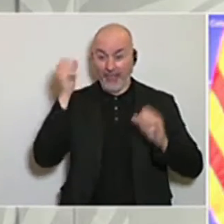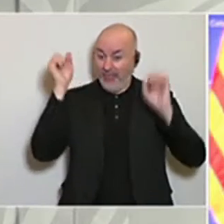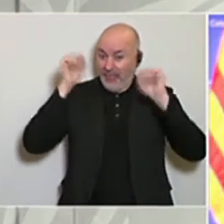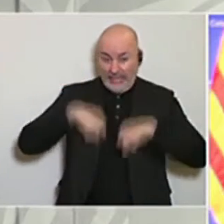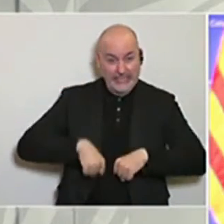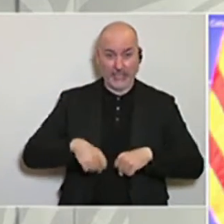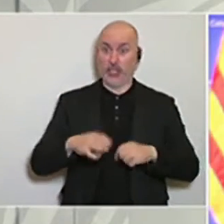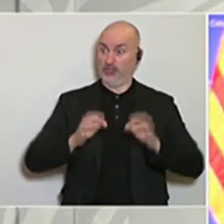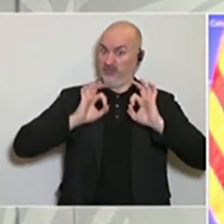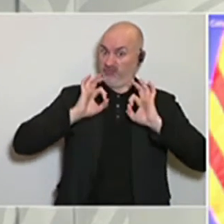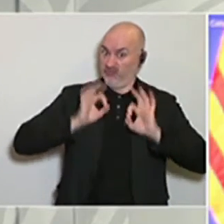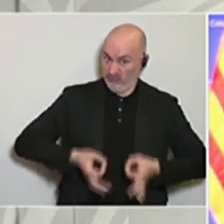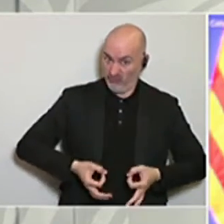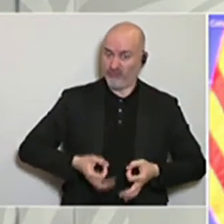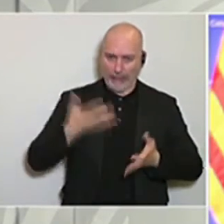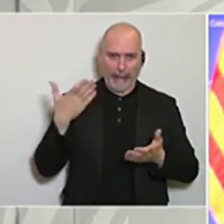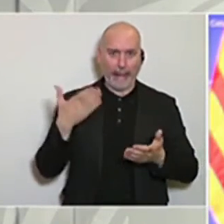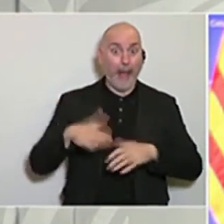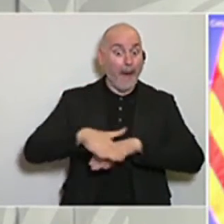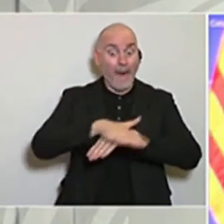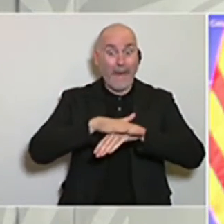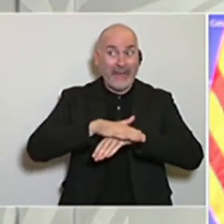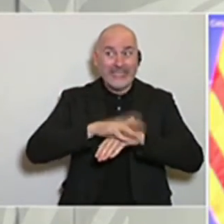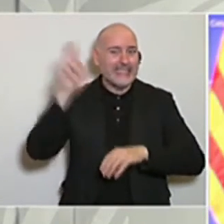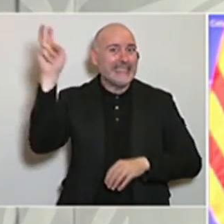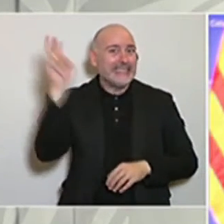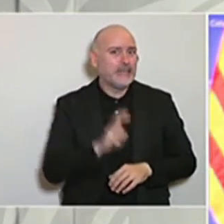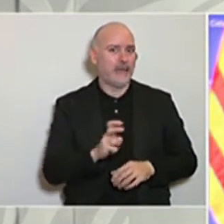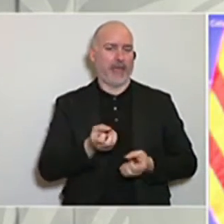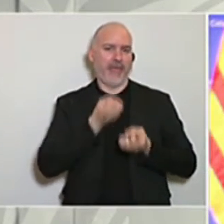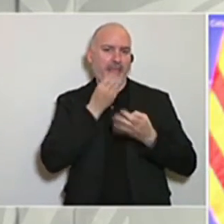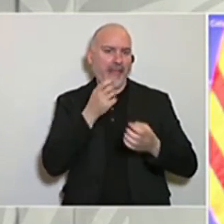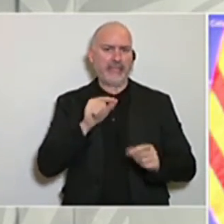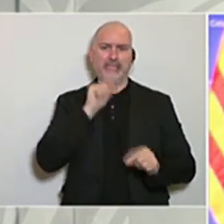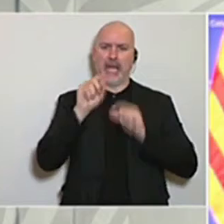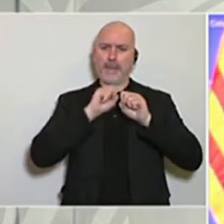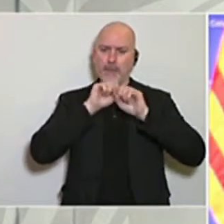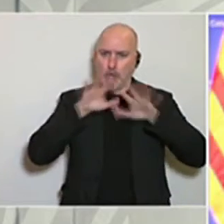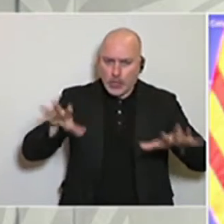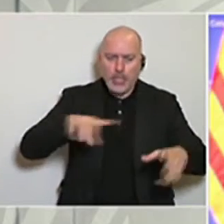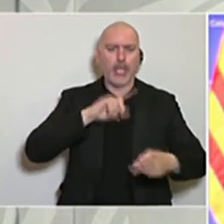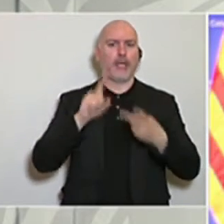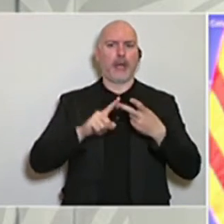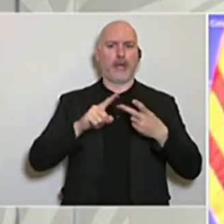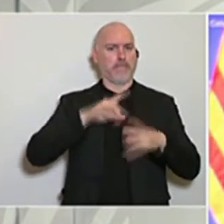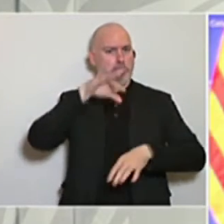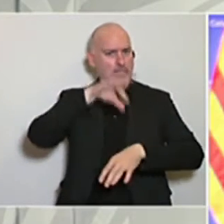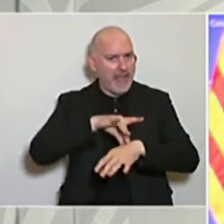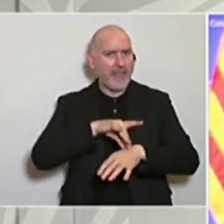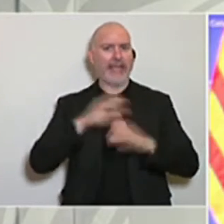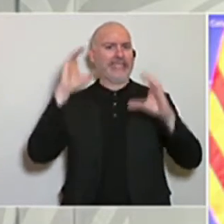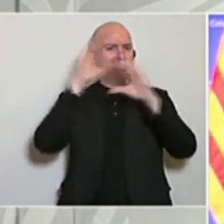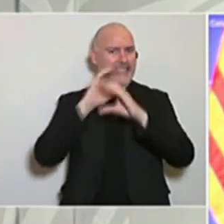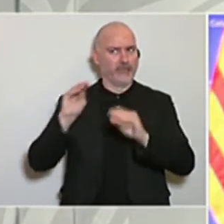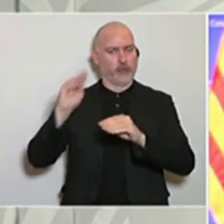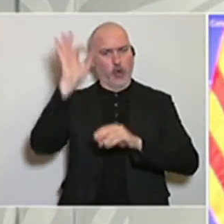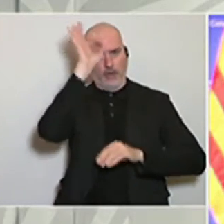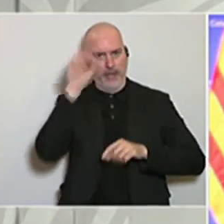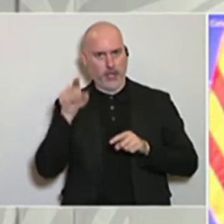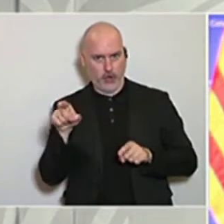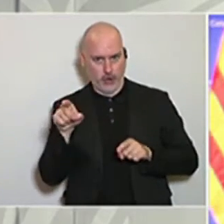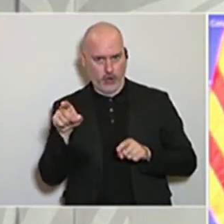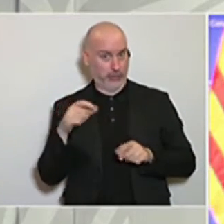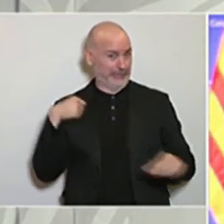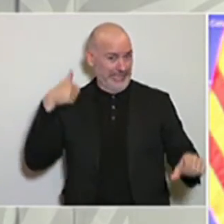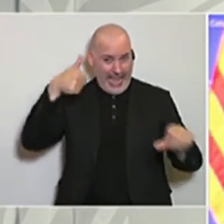que prenguem es facin en base a dades epidemiològiques, amb criteris mèdics i amb criteris científics. És el que venim demanant sempre des del